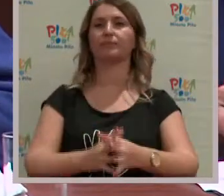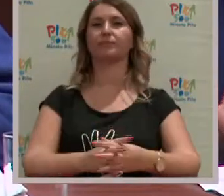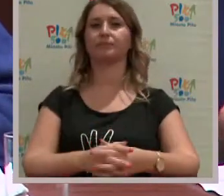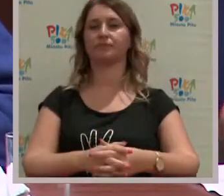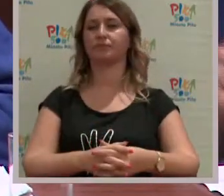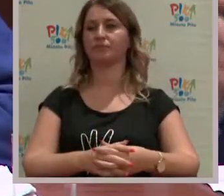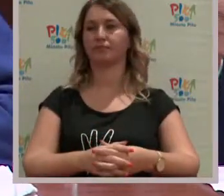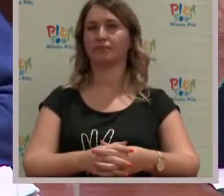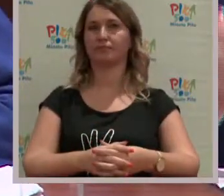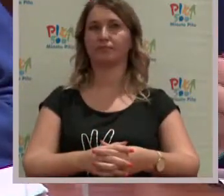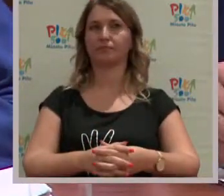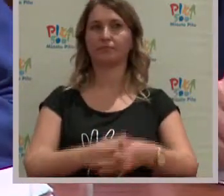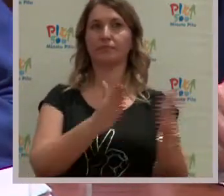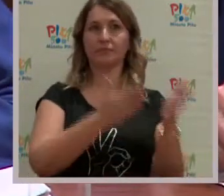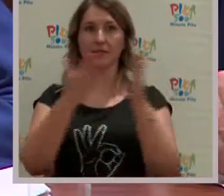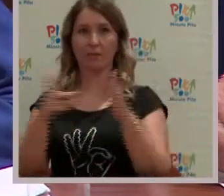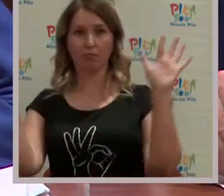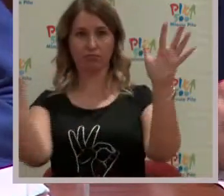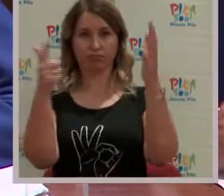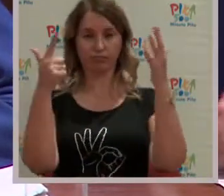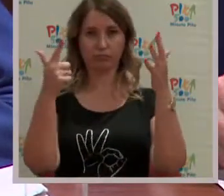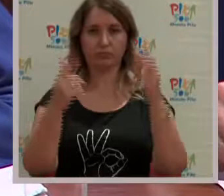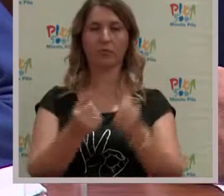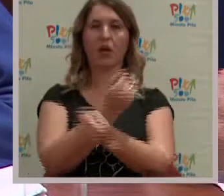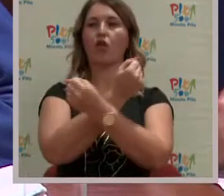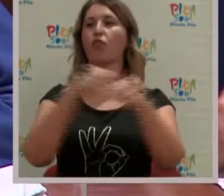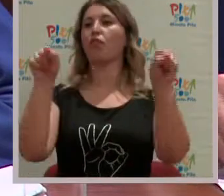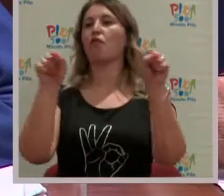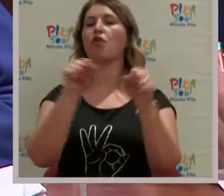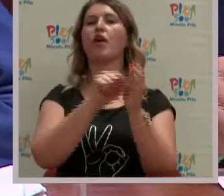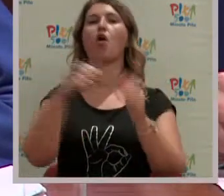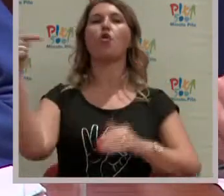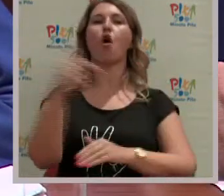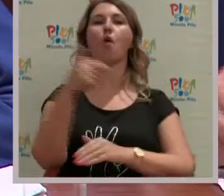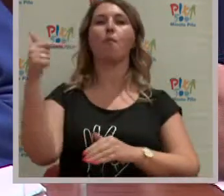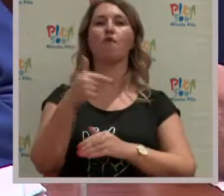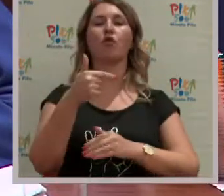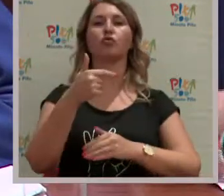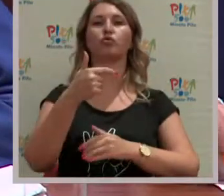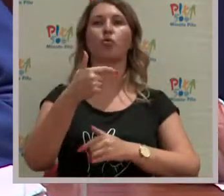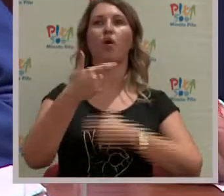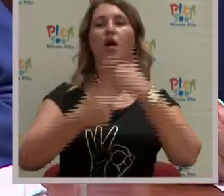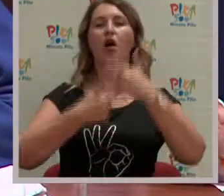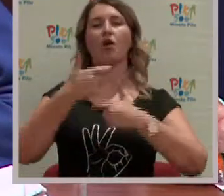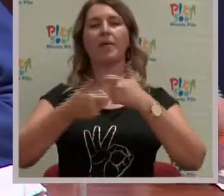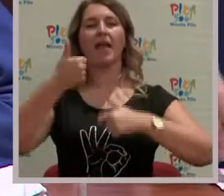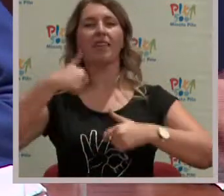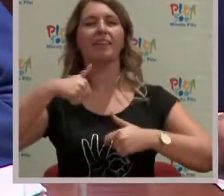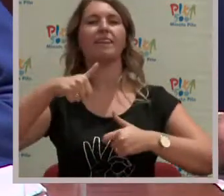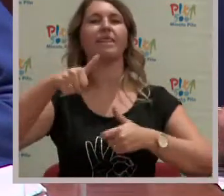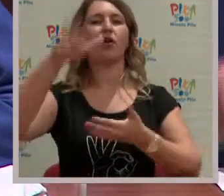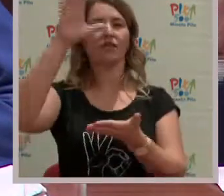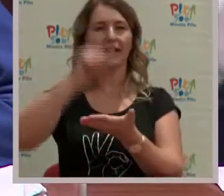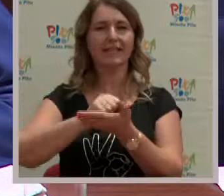przyznawania. Punkt 7. Zwolnienia od obowiązku realizacji tygodniowego obowiązkowego wymiaru